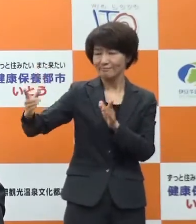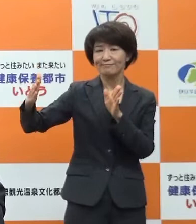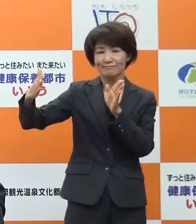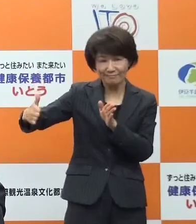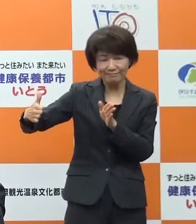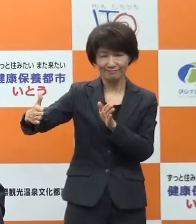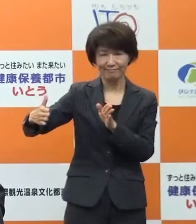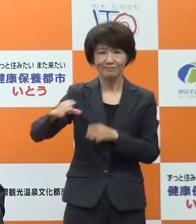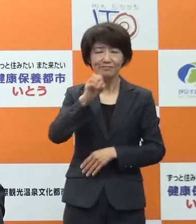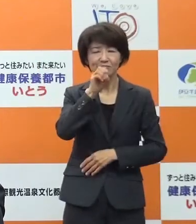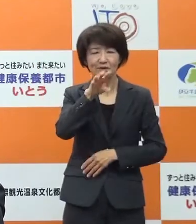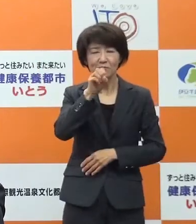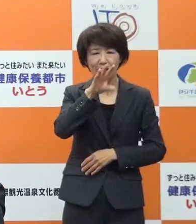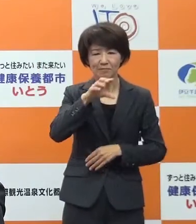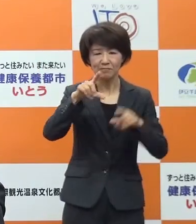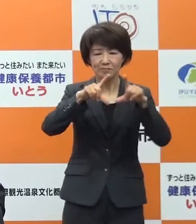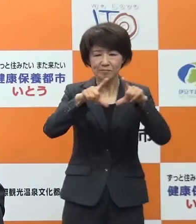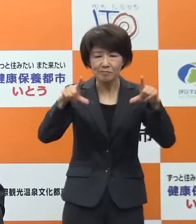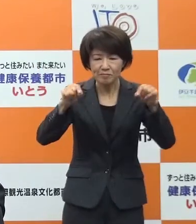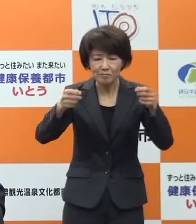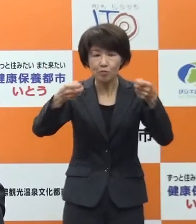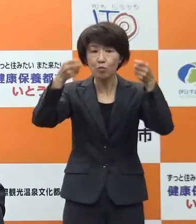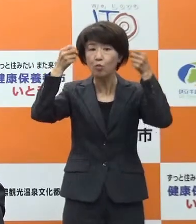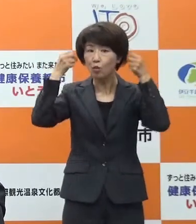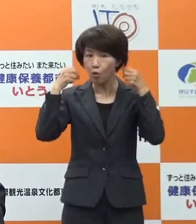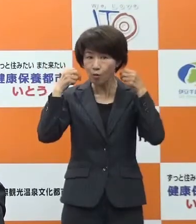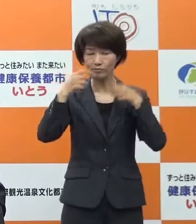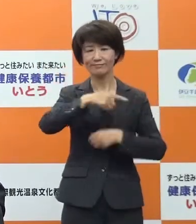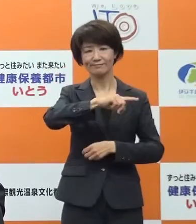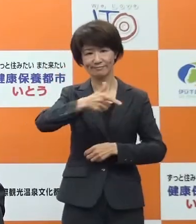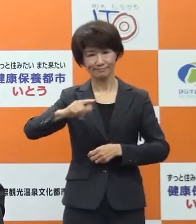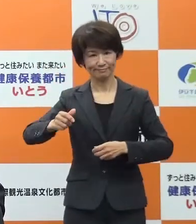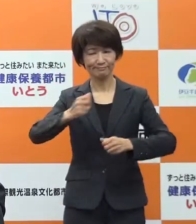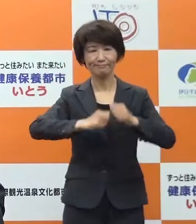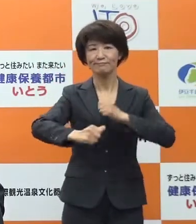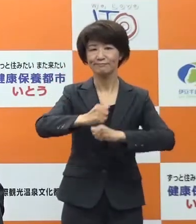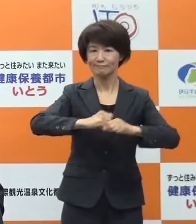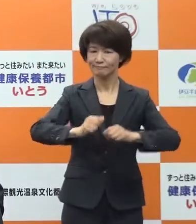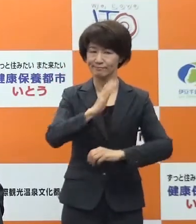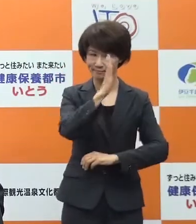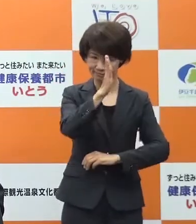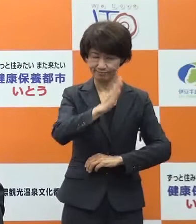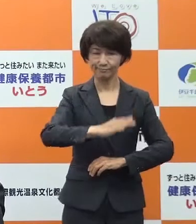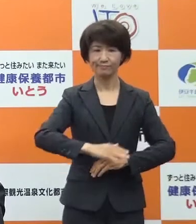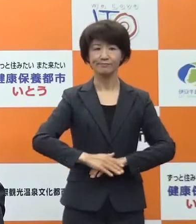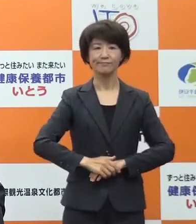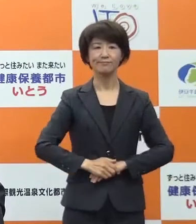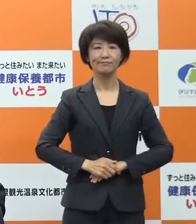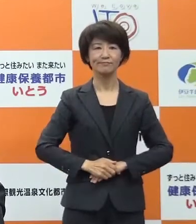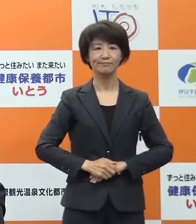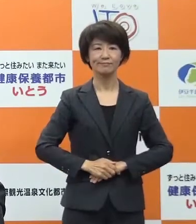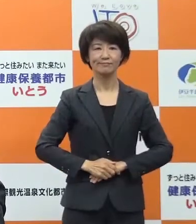飛沫を飛ばさないようにマスクをつけるなどの行動をお願いいたします。